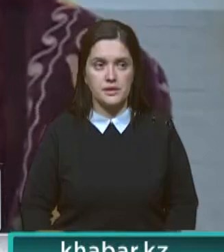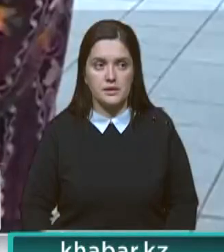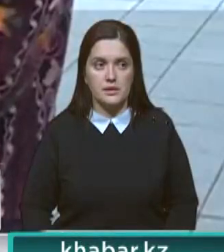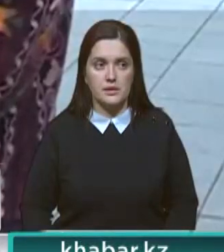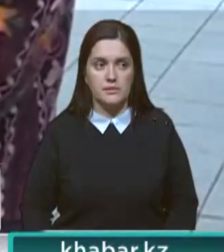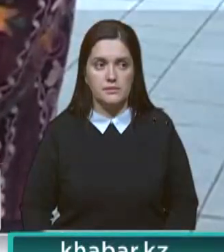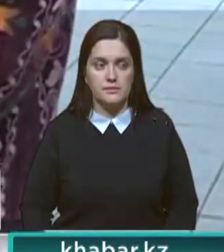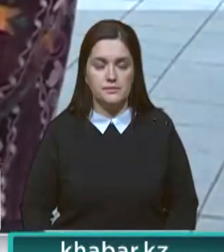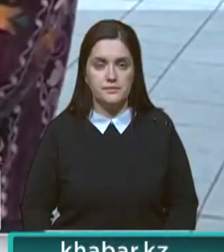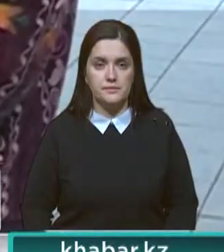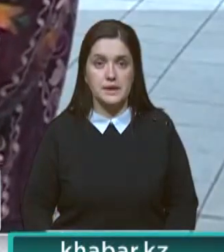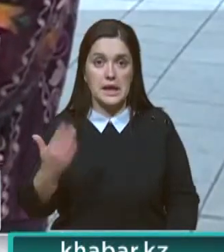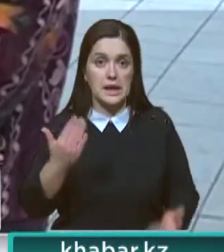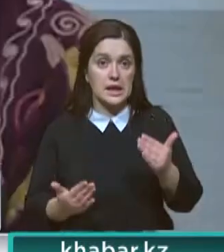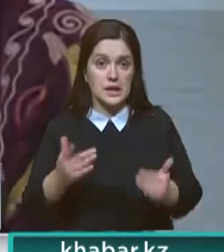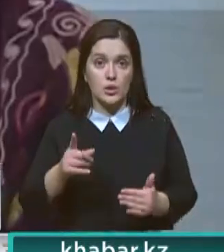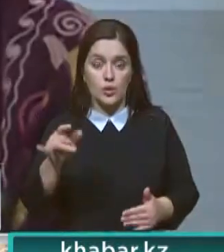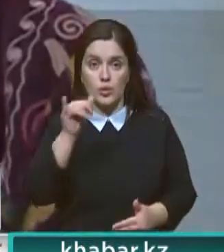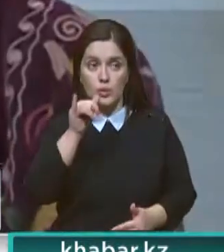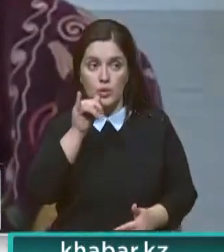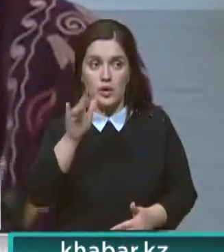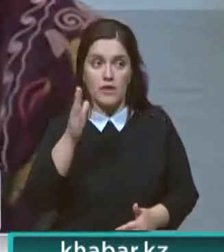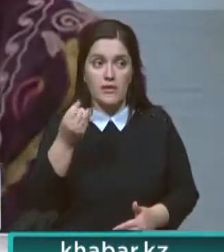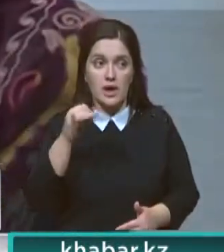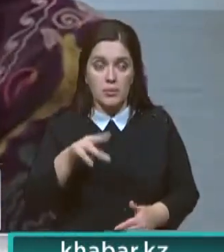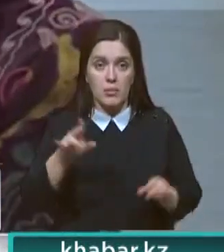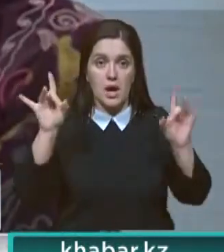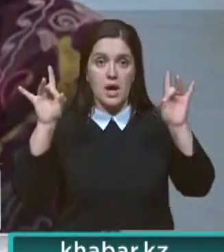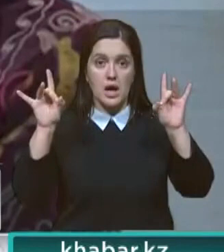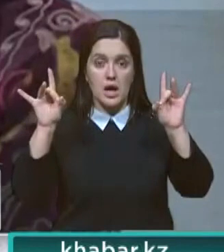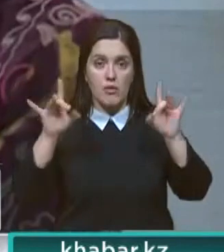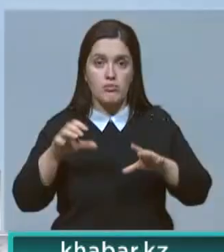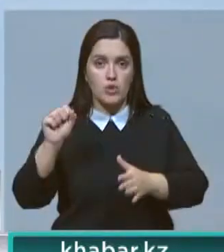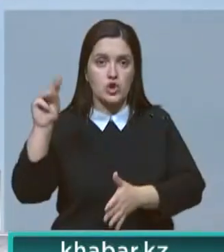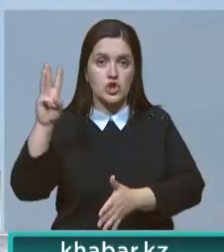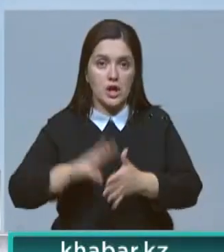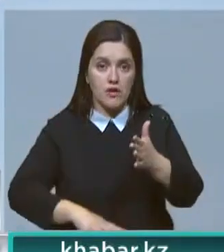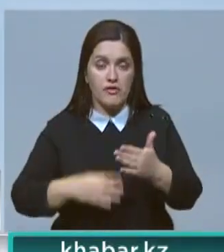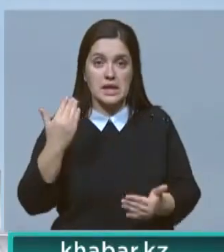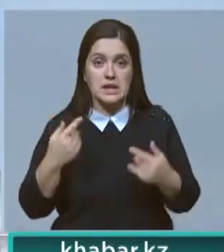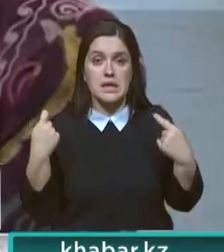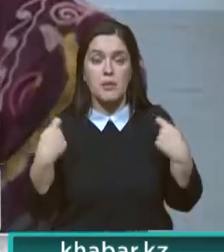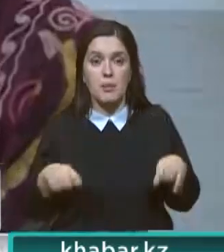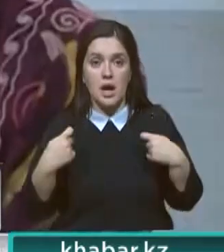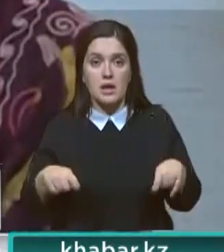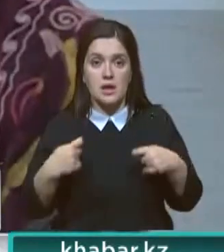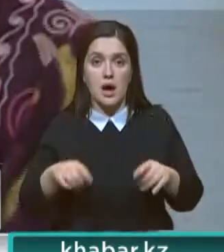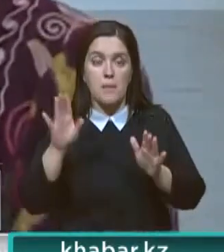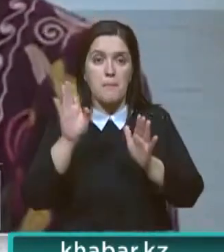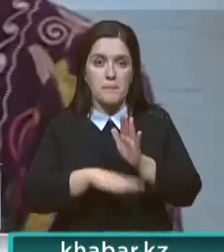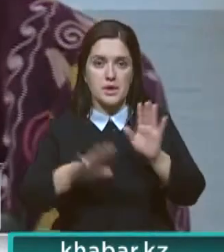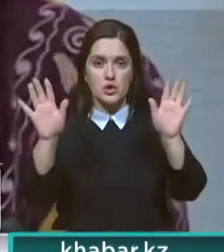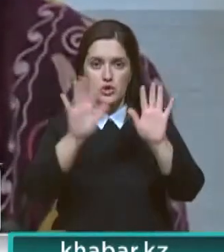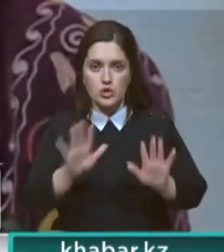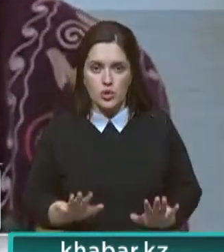МВД. Если курят данные вейпы, допустим, в ресторанах, они могут наложить штраф. Если продают его без шторки, то